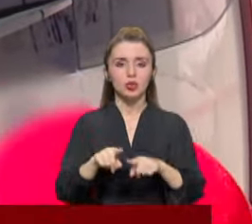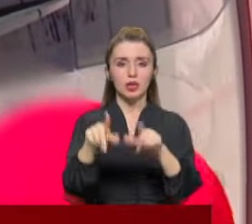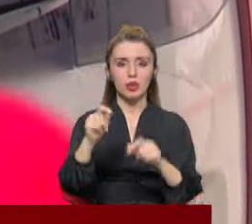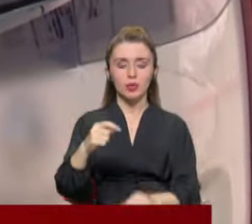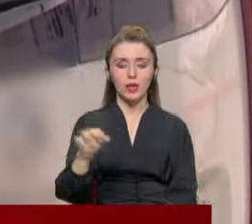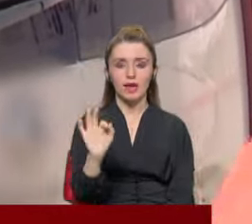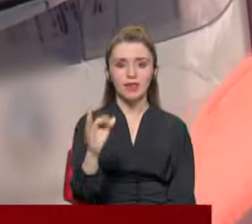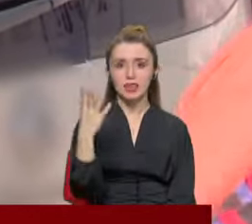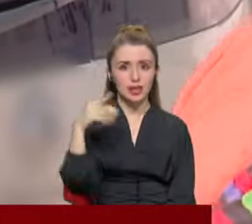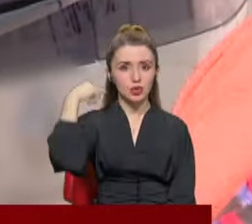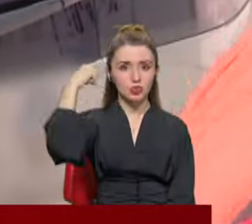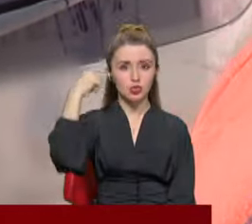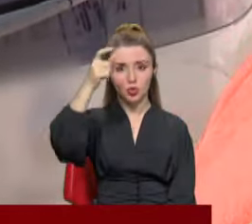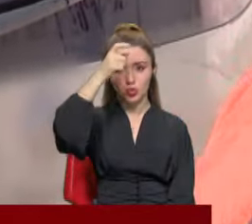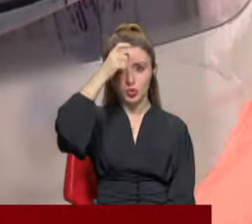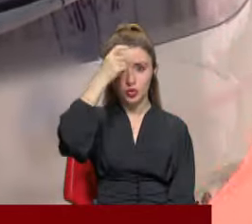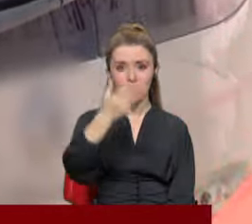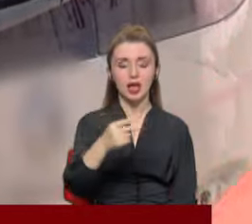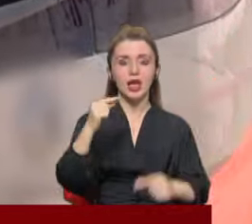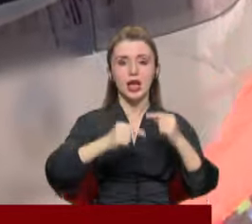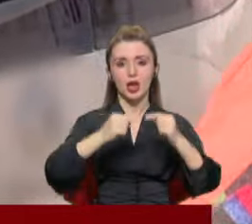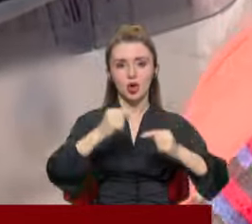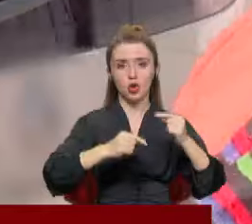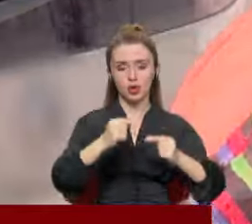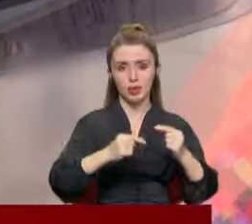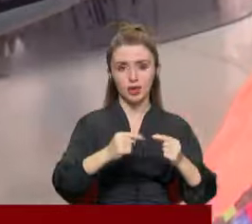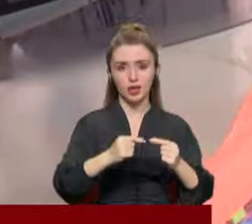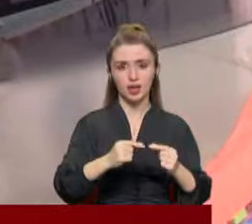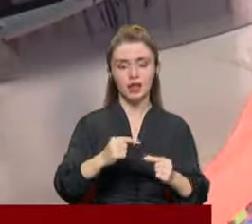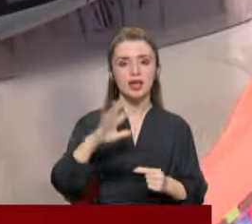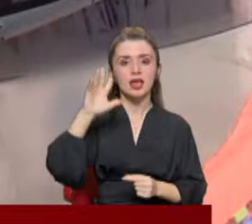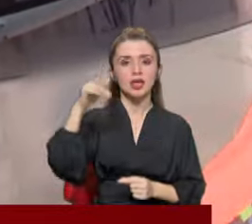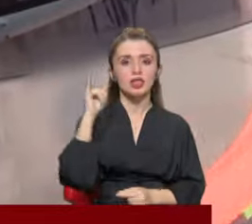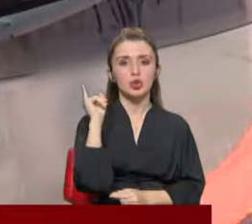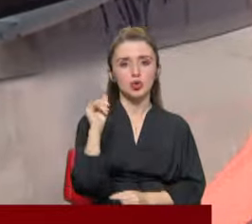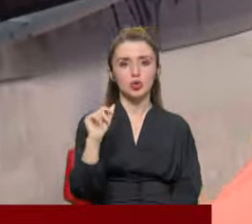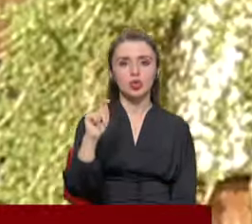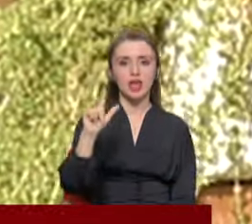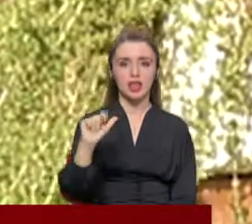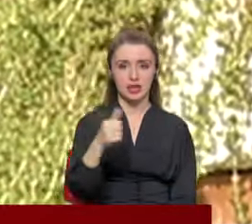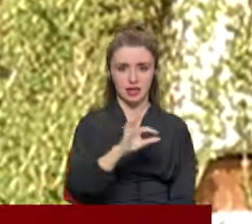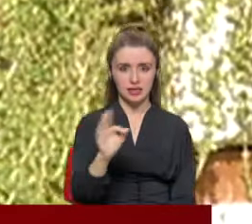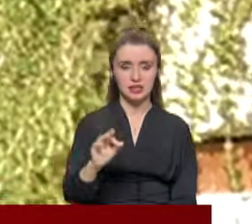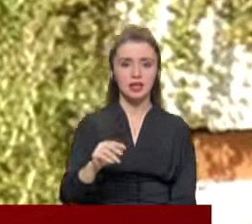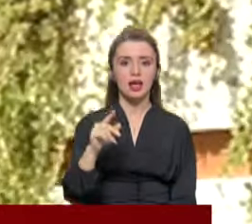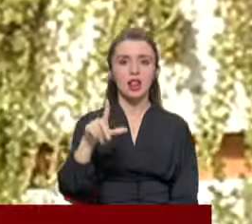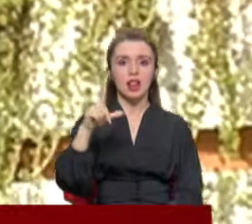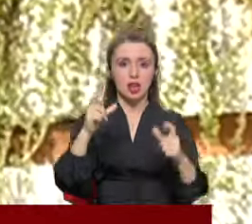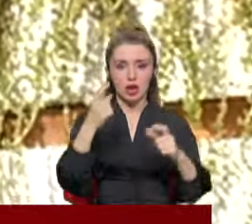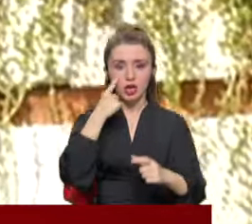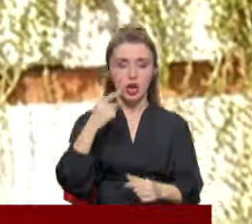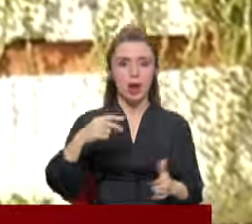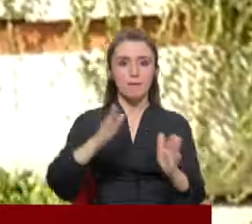Ne düşünüyorsunuz? Ya Türkiye'nin işte ekonomik gidişatından dolayı, çünkü Türk parasının değeri çok düştüğü için. Londra merkezli